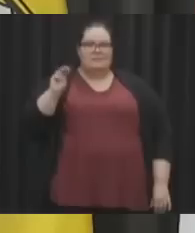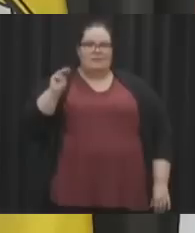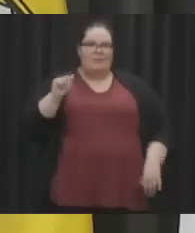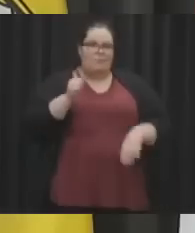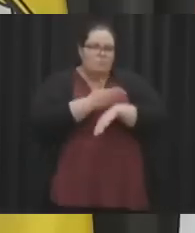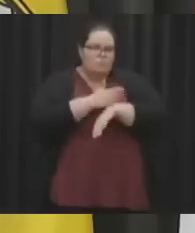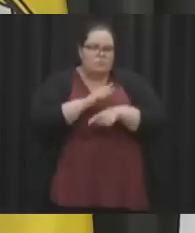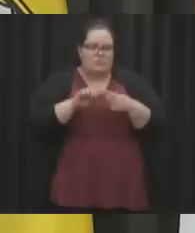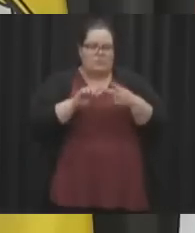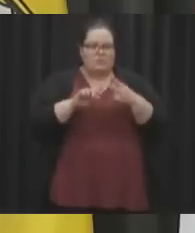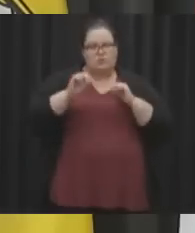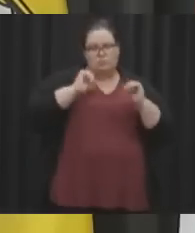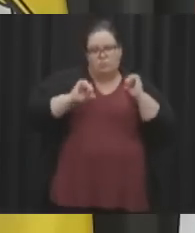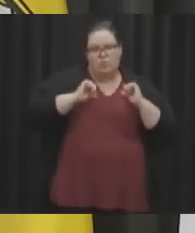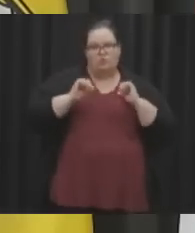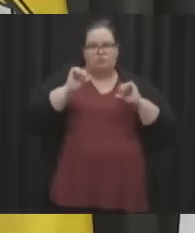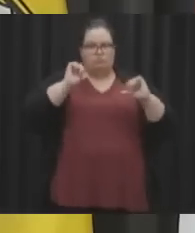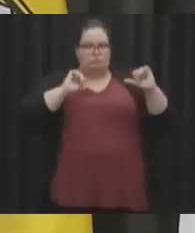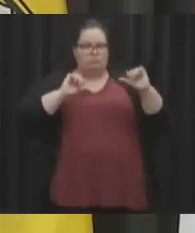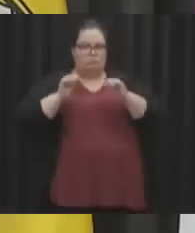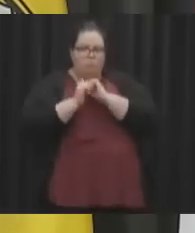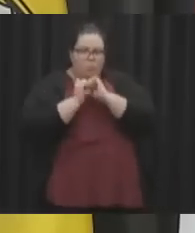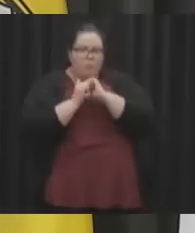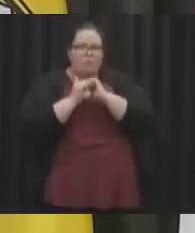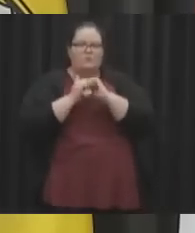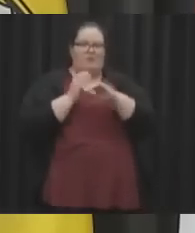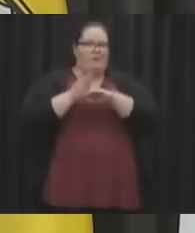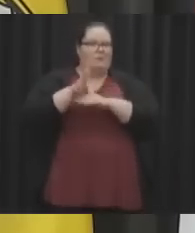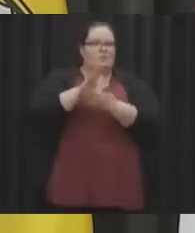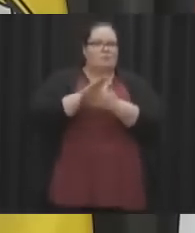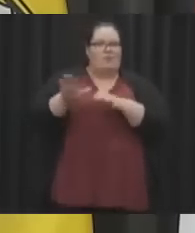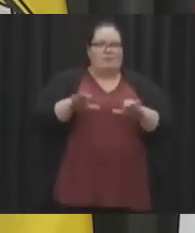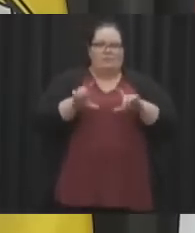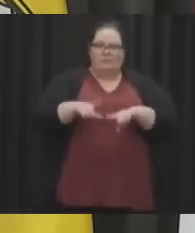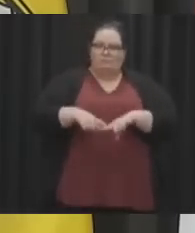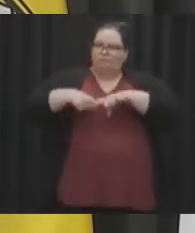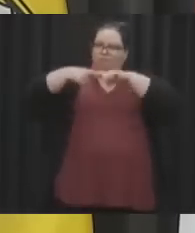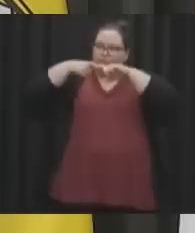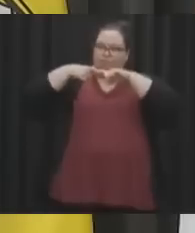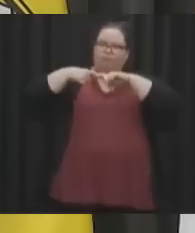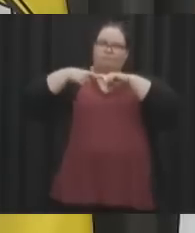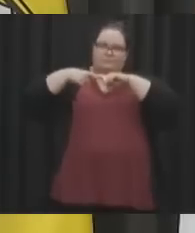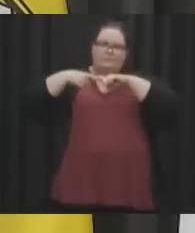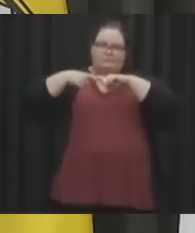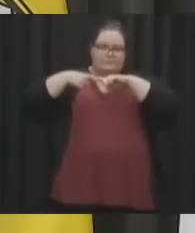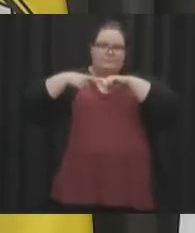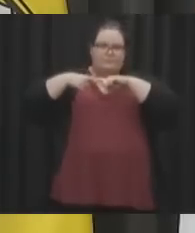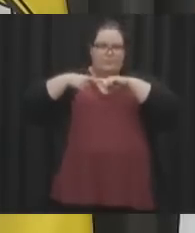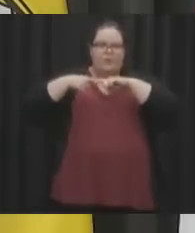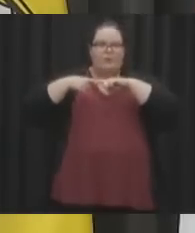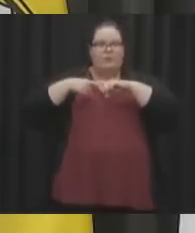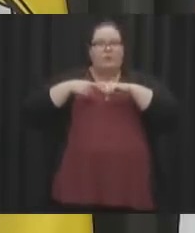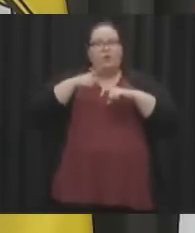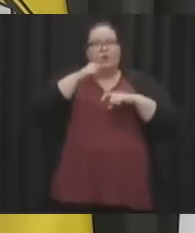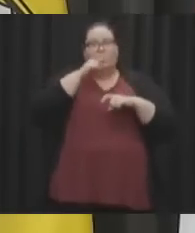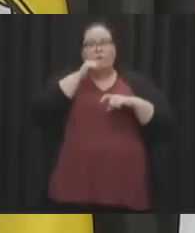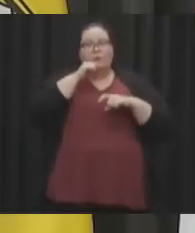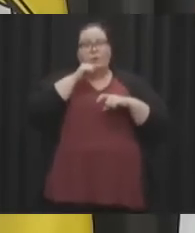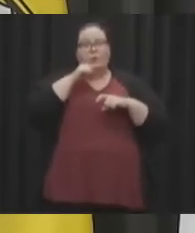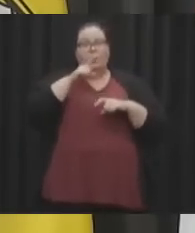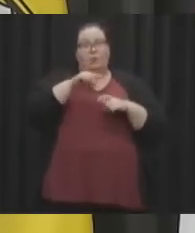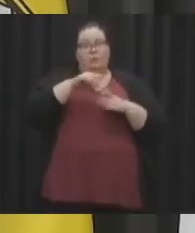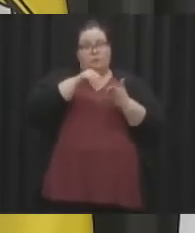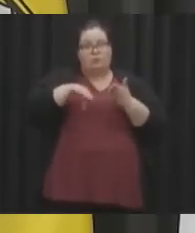Pendant qu'une zone est dans une zone orange, tous les sports extramurales, intramurales,